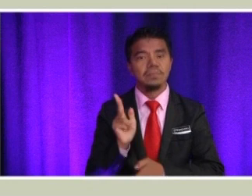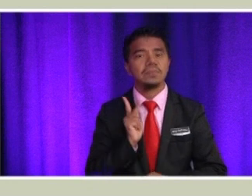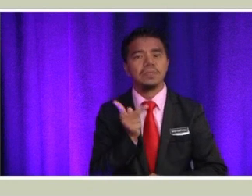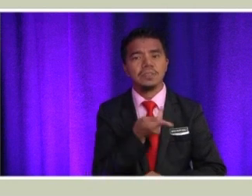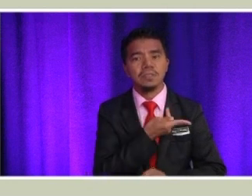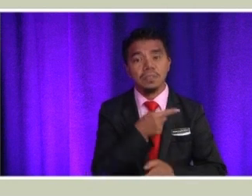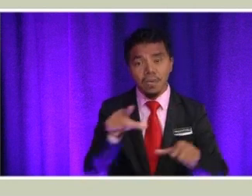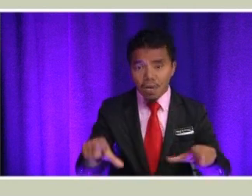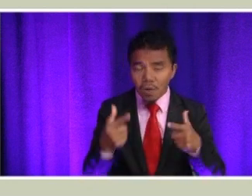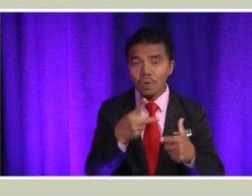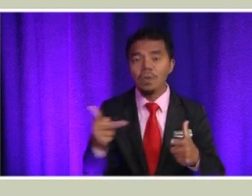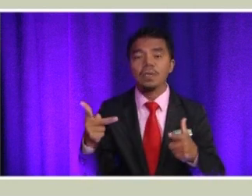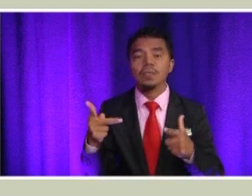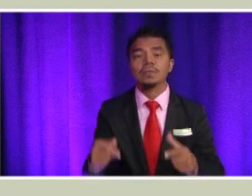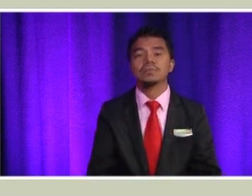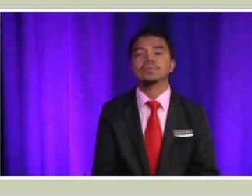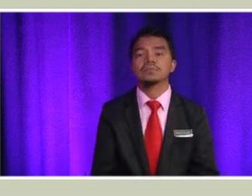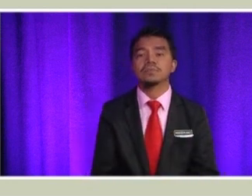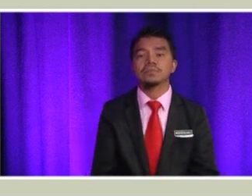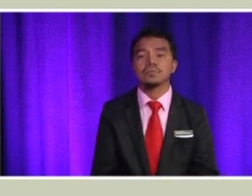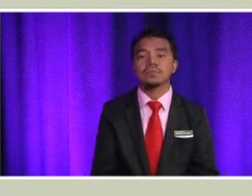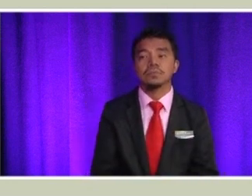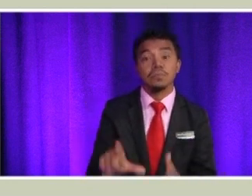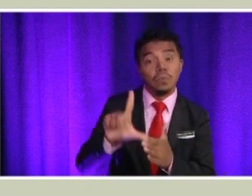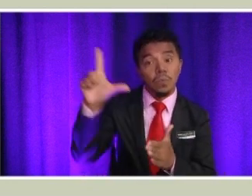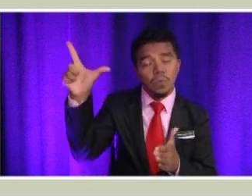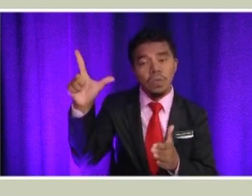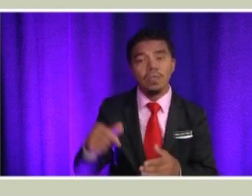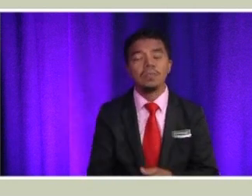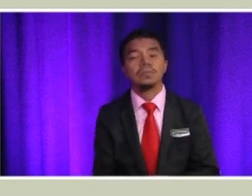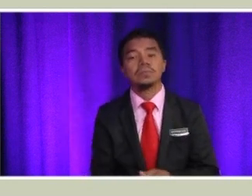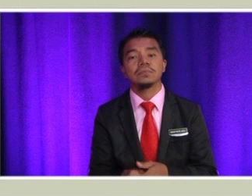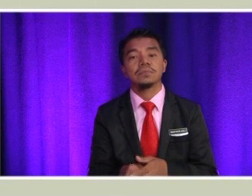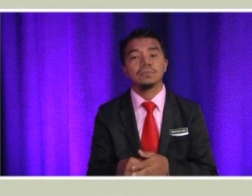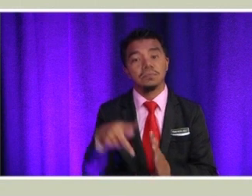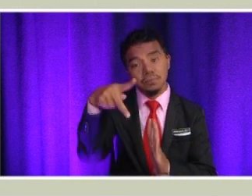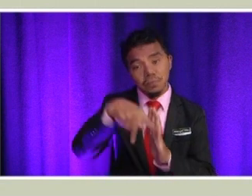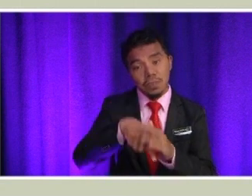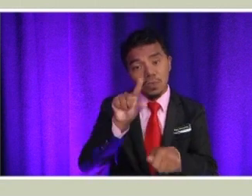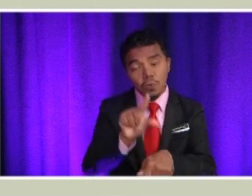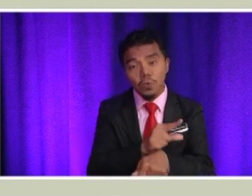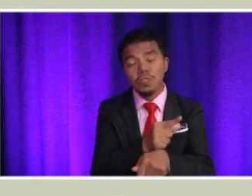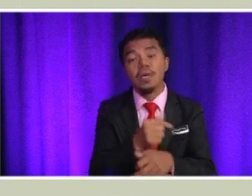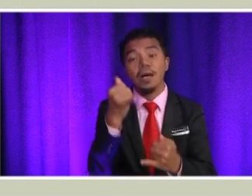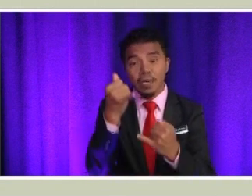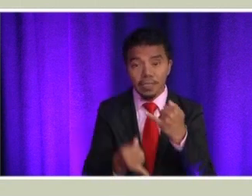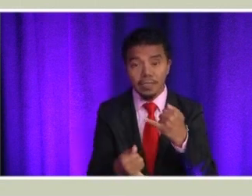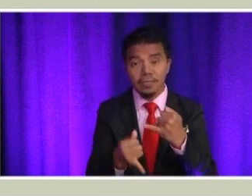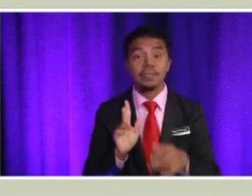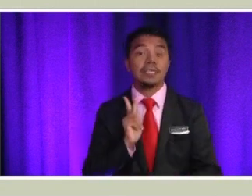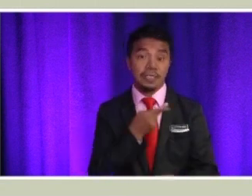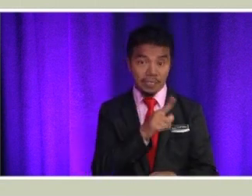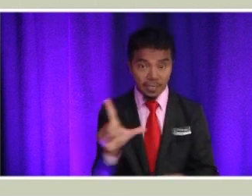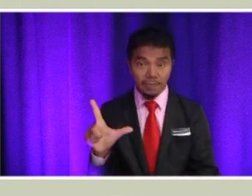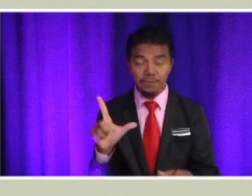atau perkhidmatan daripada pengeluar kepada pengguna yang akhir. Pengguna akhir itu kita lah yang membeli barang itu. Jadi maknanya